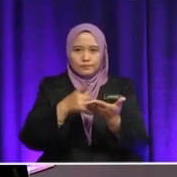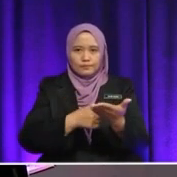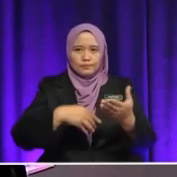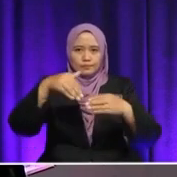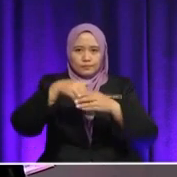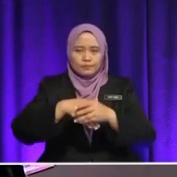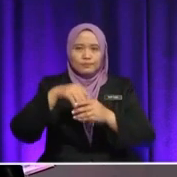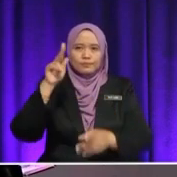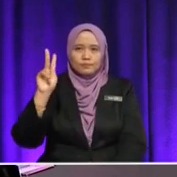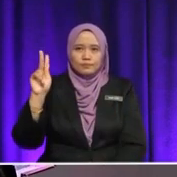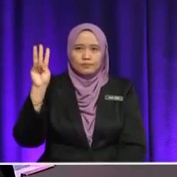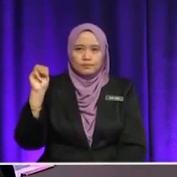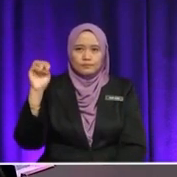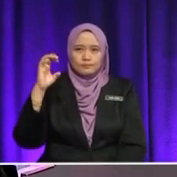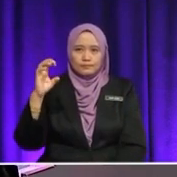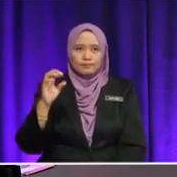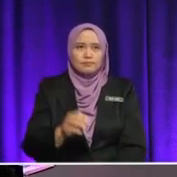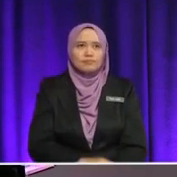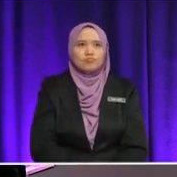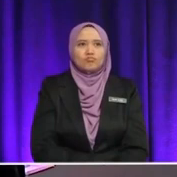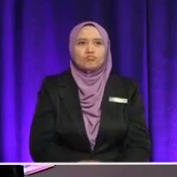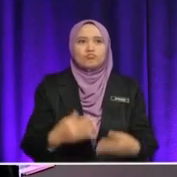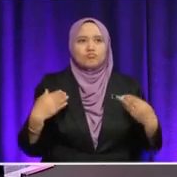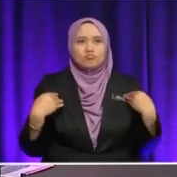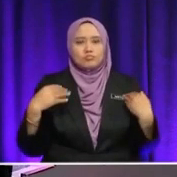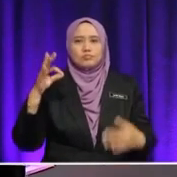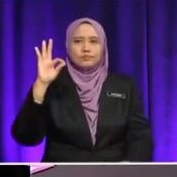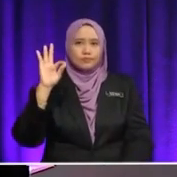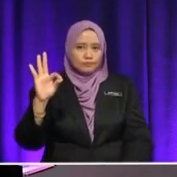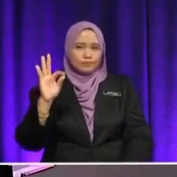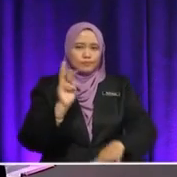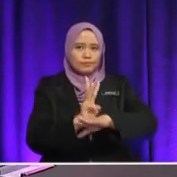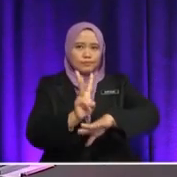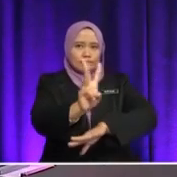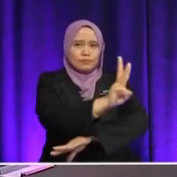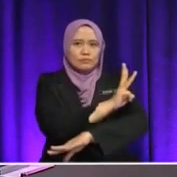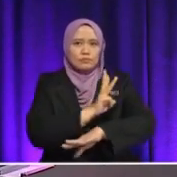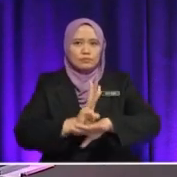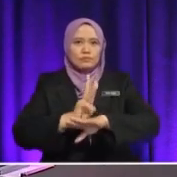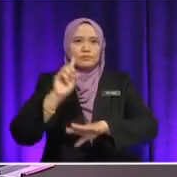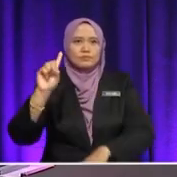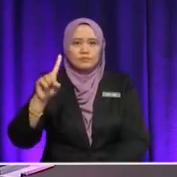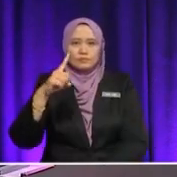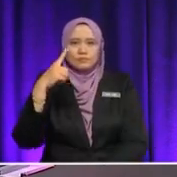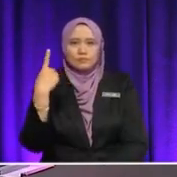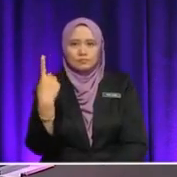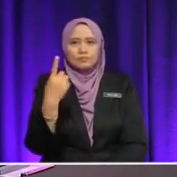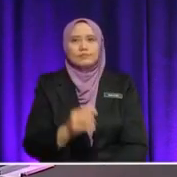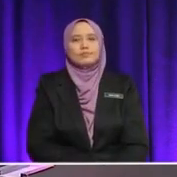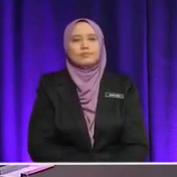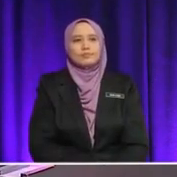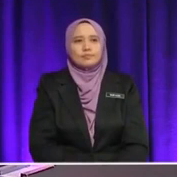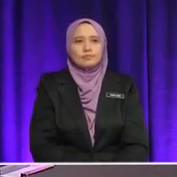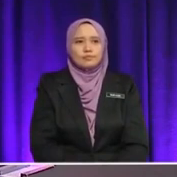konser kucing dibagikan kepada 9 kawasan saja jadi 9 kawasan uh